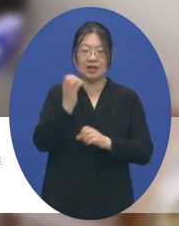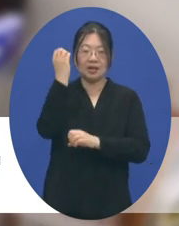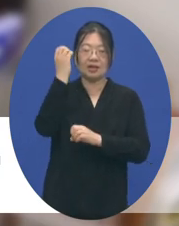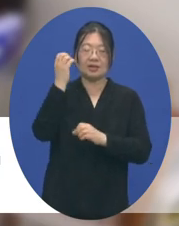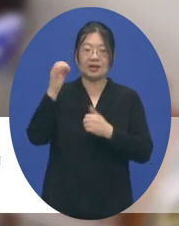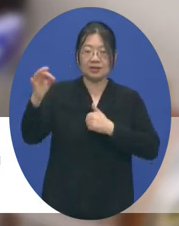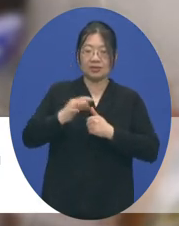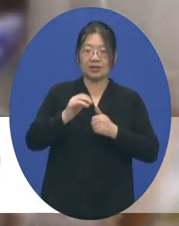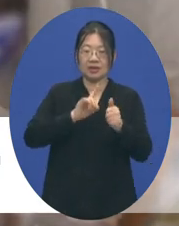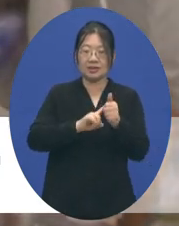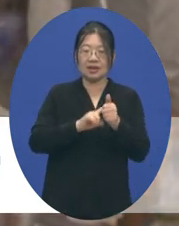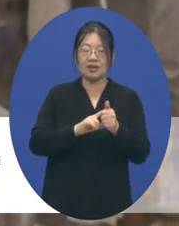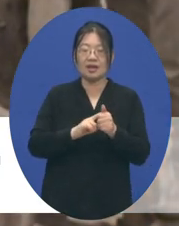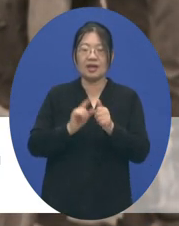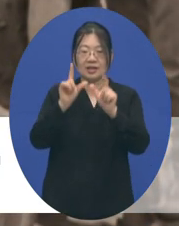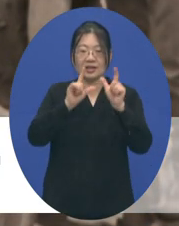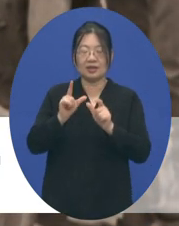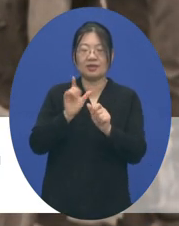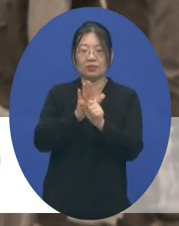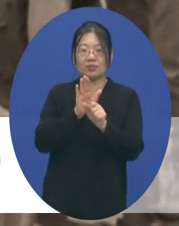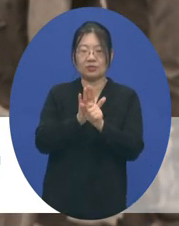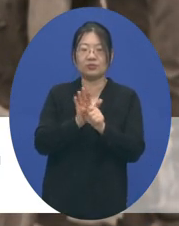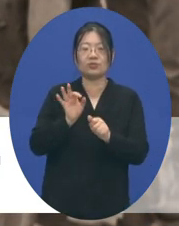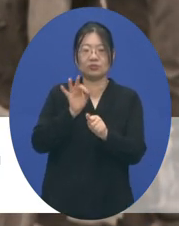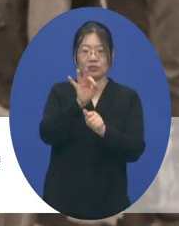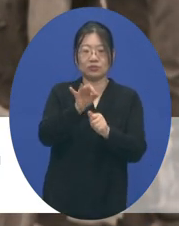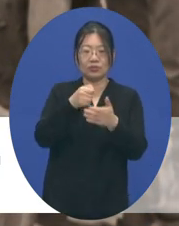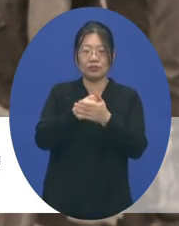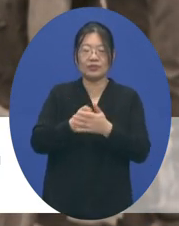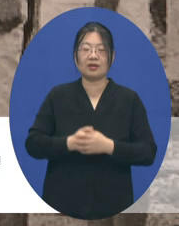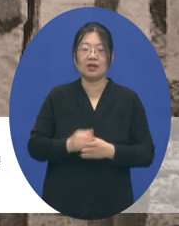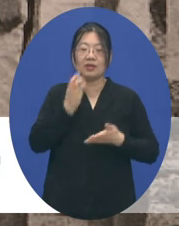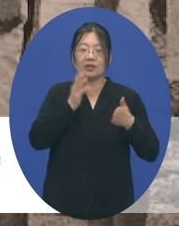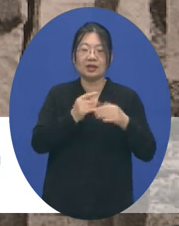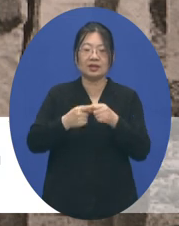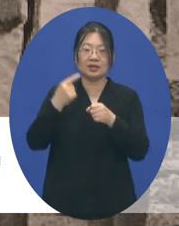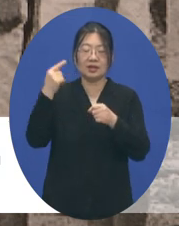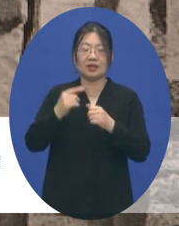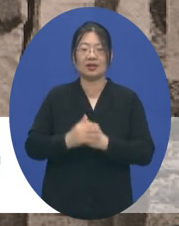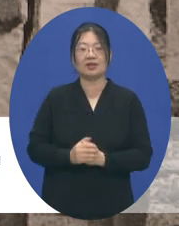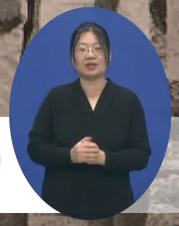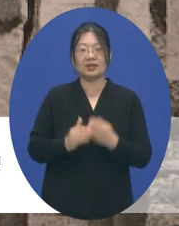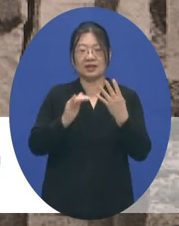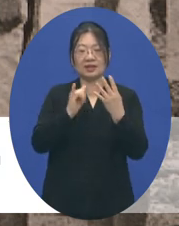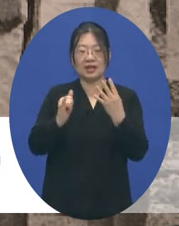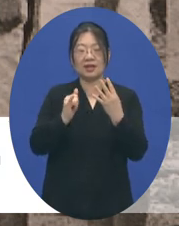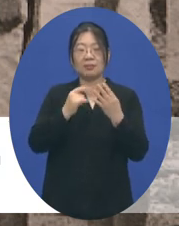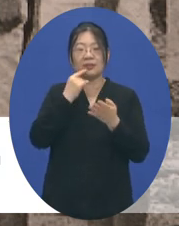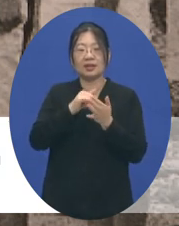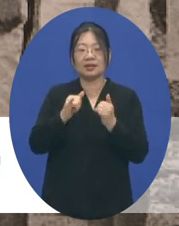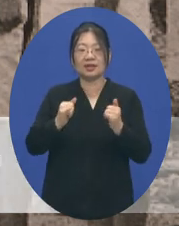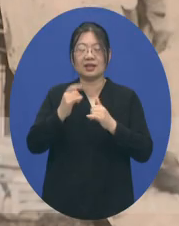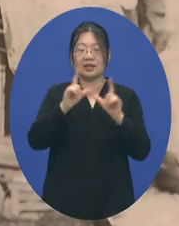한해 생계보조수당으로 지급하도록 했습니다. 경기도는 지난해 194명의 피해자에게